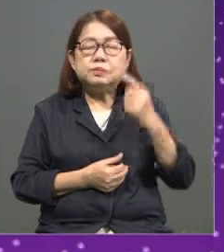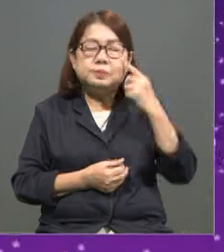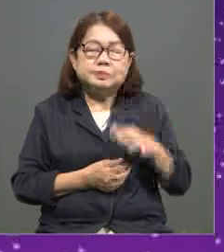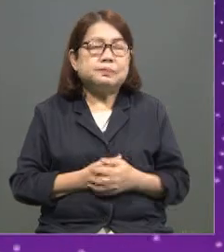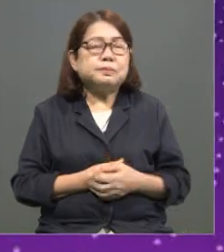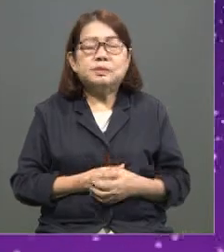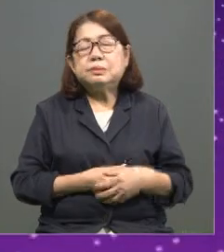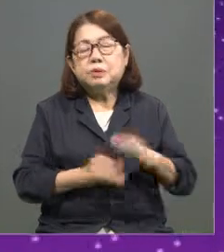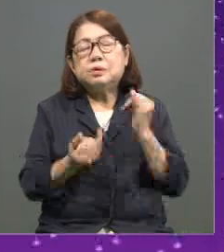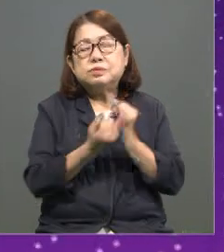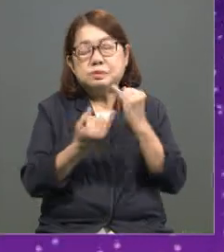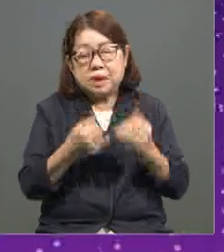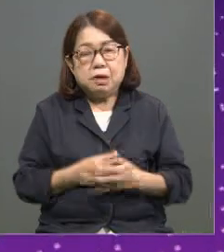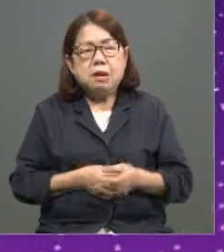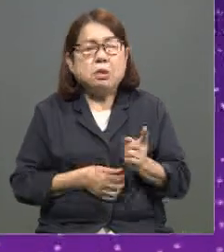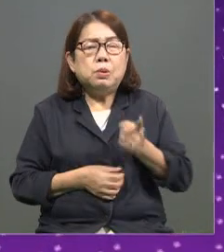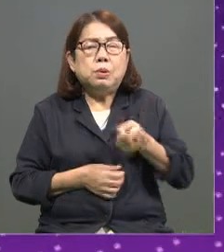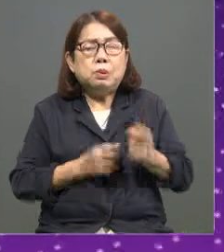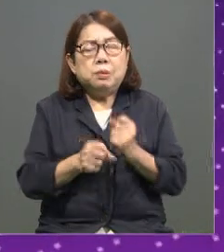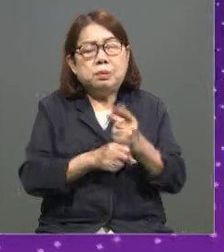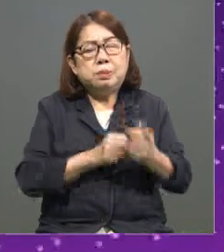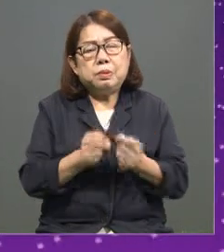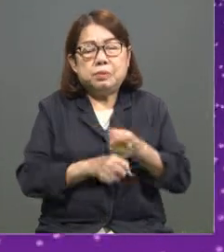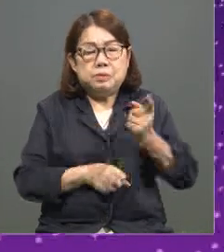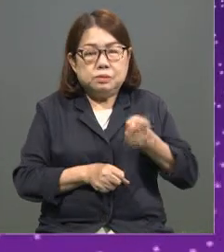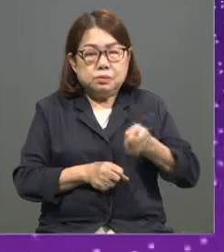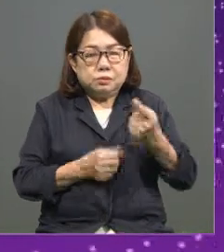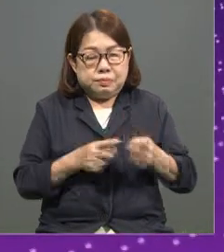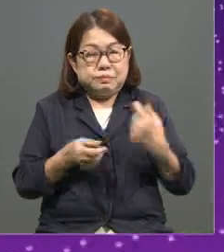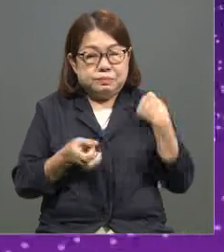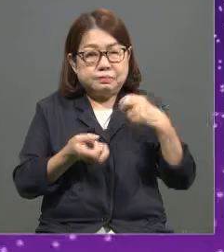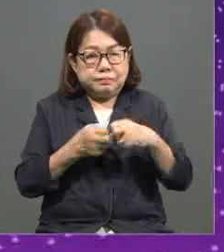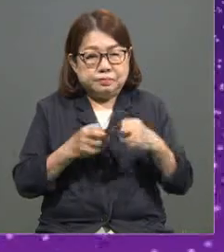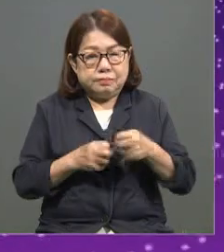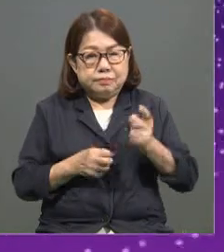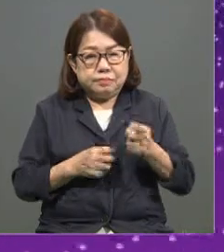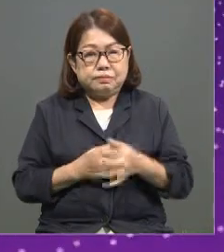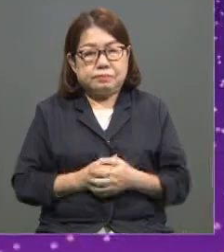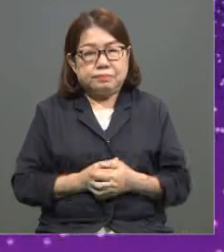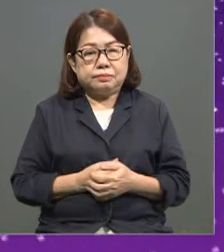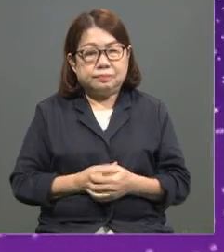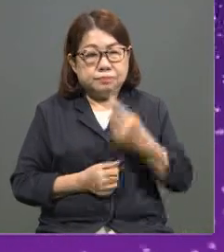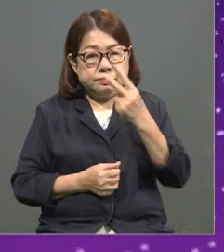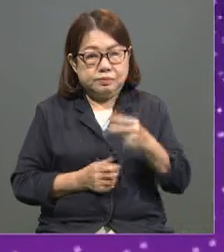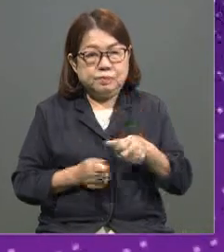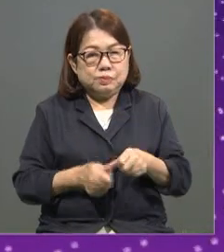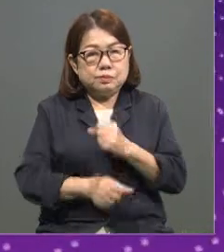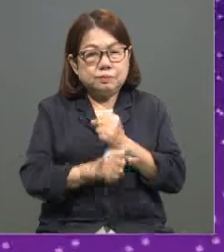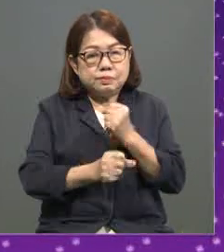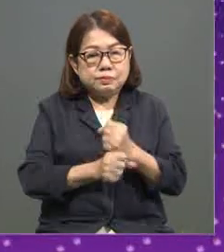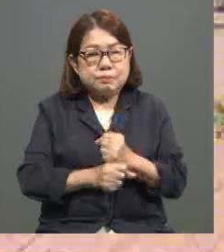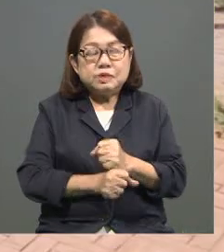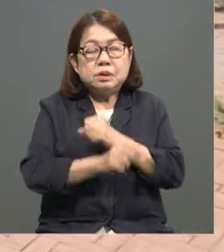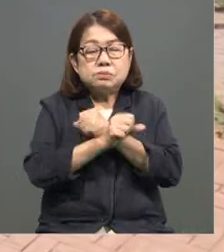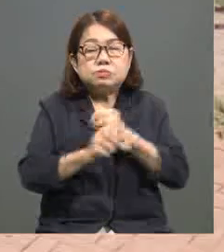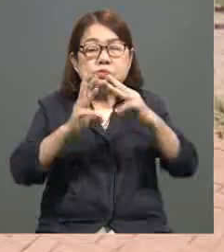ไม่ชินมันก็ไม่ชินมันก็ไม่ชินคือเจอทุกปีโดนทุกปีแต่ว่ามันก็ยังเดือดร้อนอยู่ดียังรู้สึกถึงความเดือดร้อนเดี๋ยวพาไปดูการป้องกันโบราณ